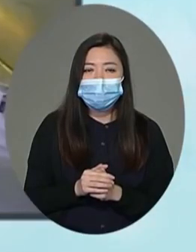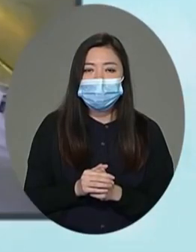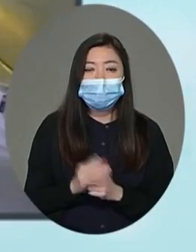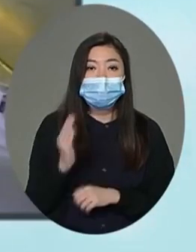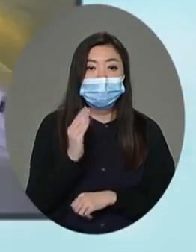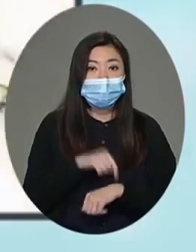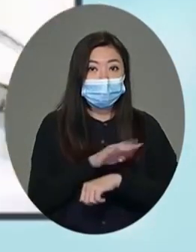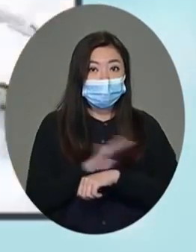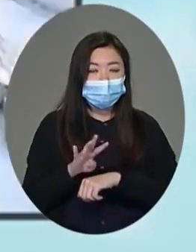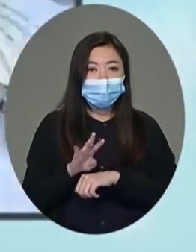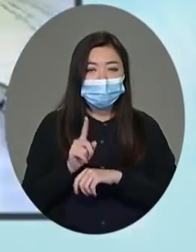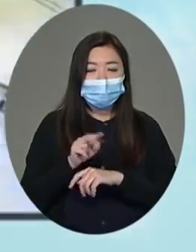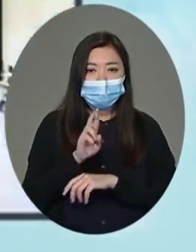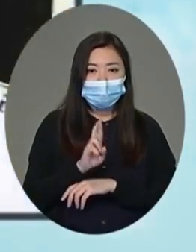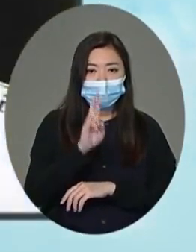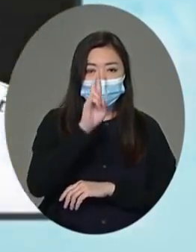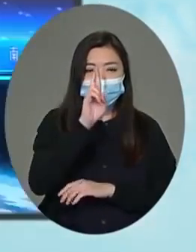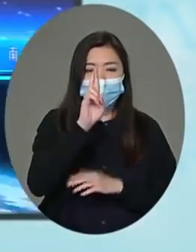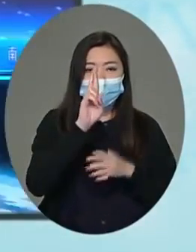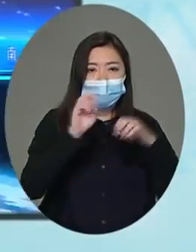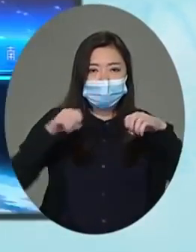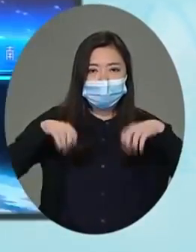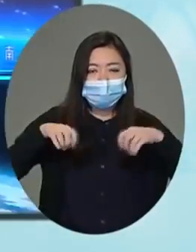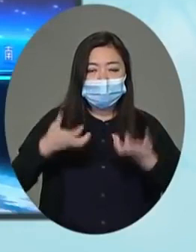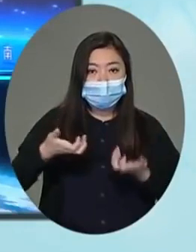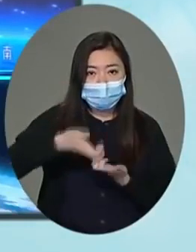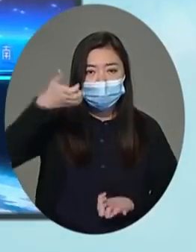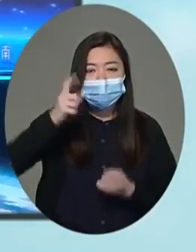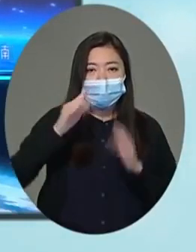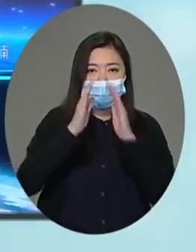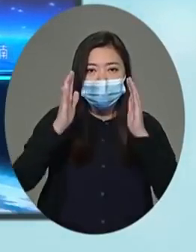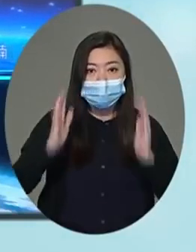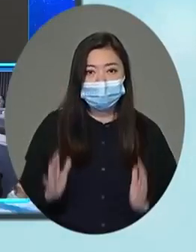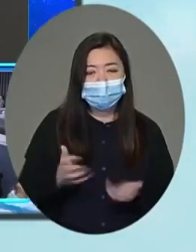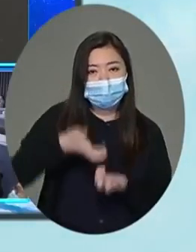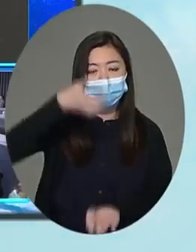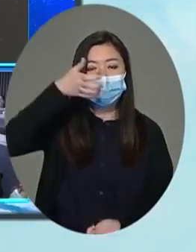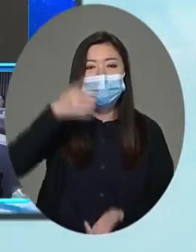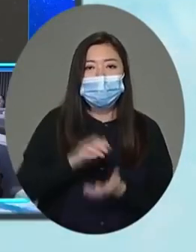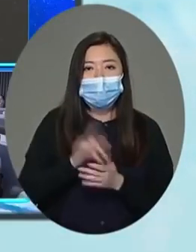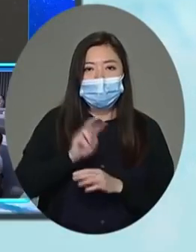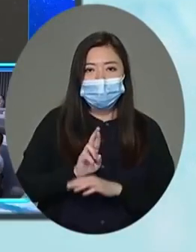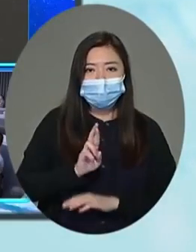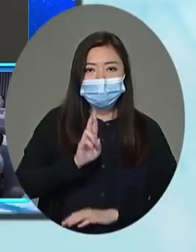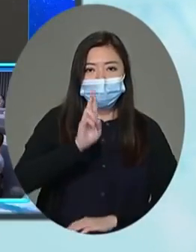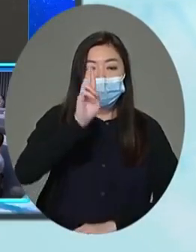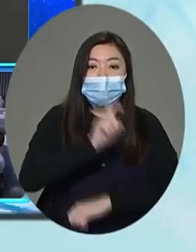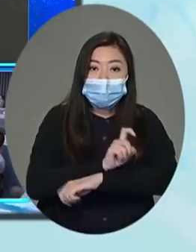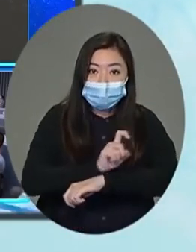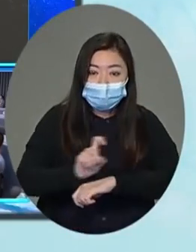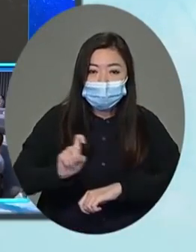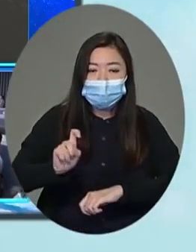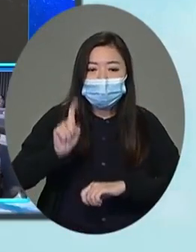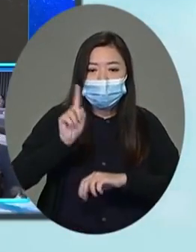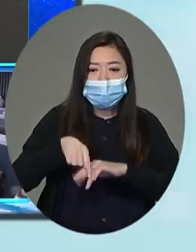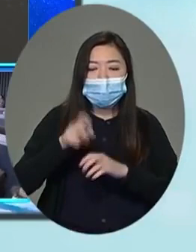大约4分钟之后，助推器分离，之后整流罩分离。到升空大约9分钟之后，